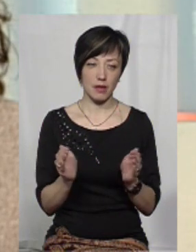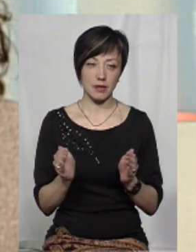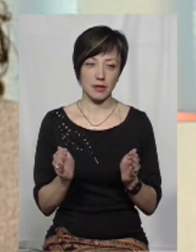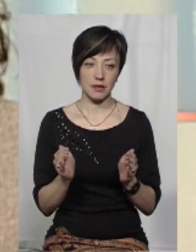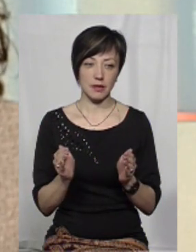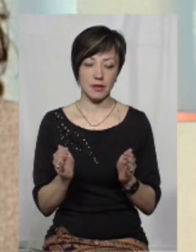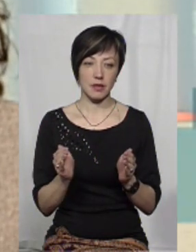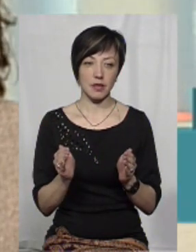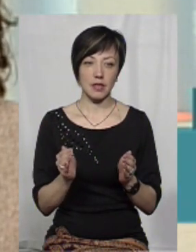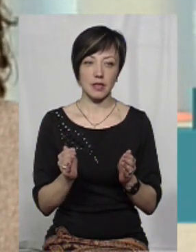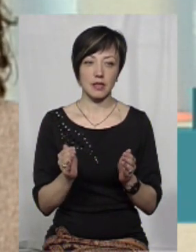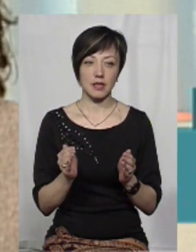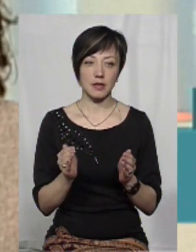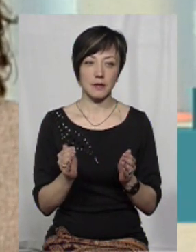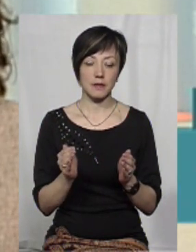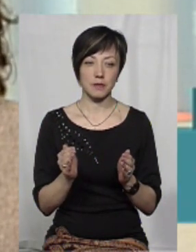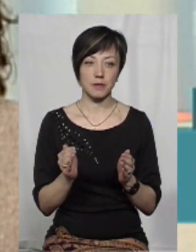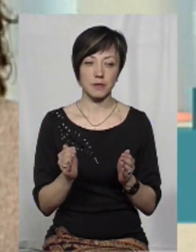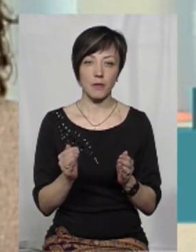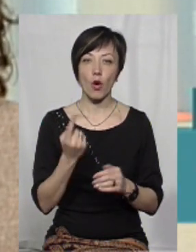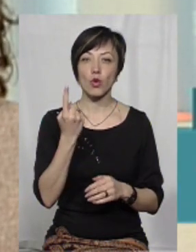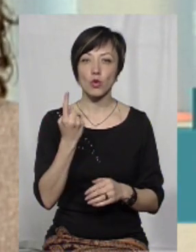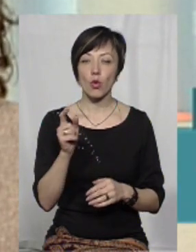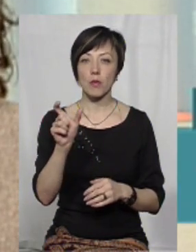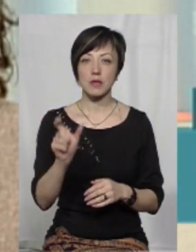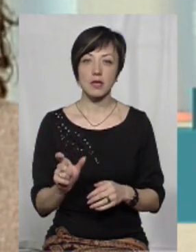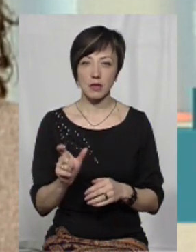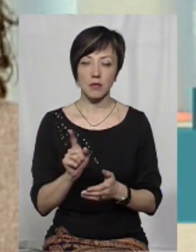маленьких. Один скільки санузел на одного